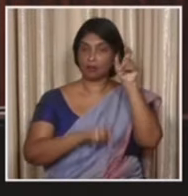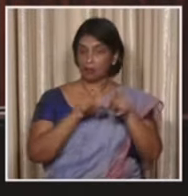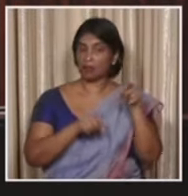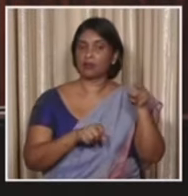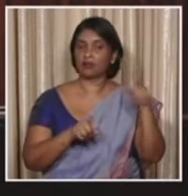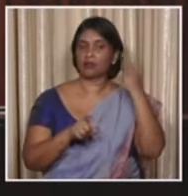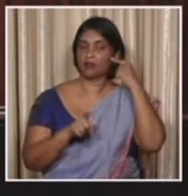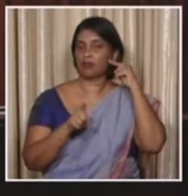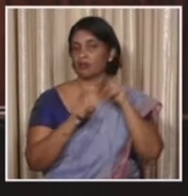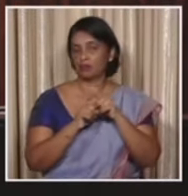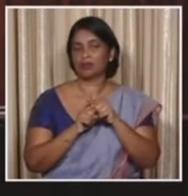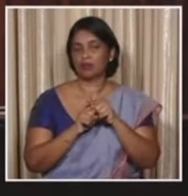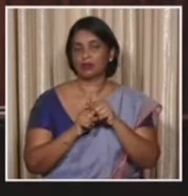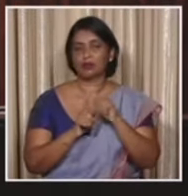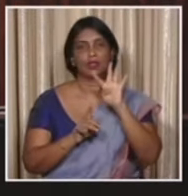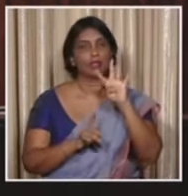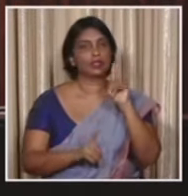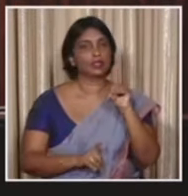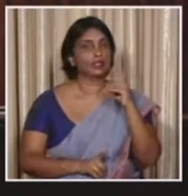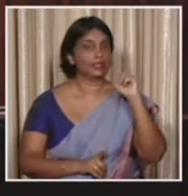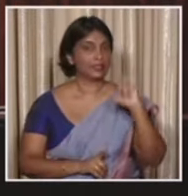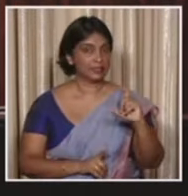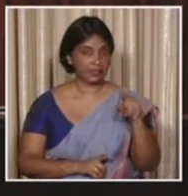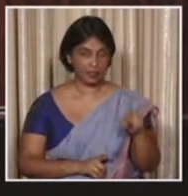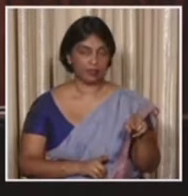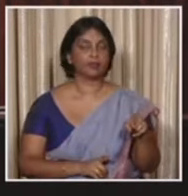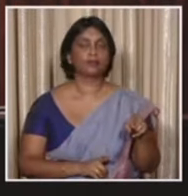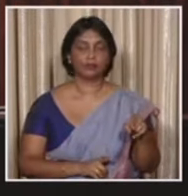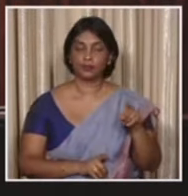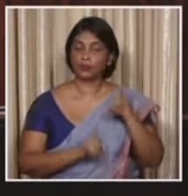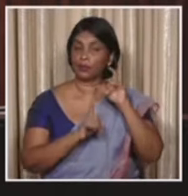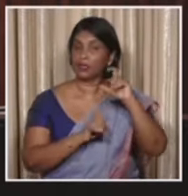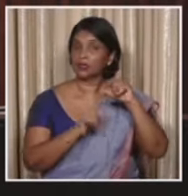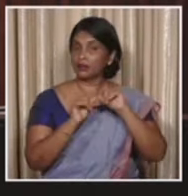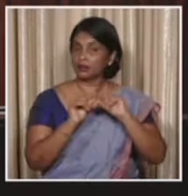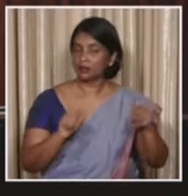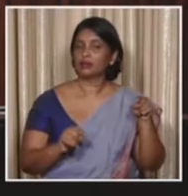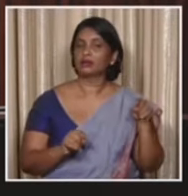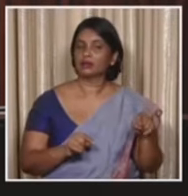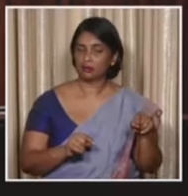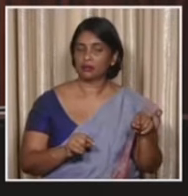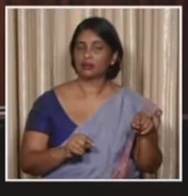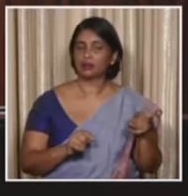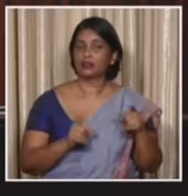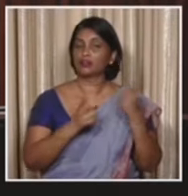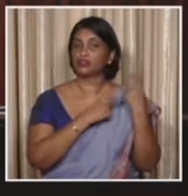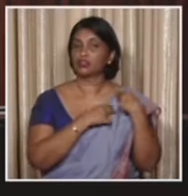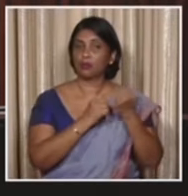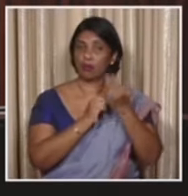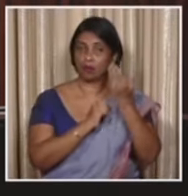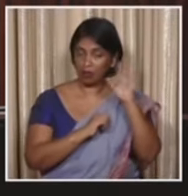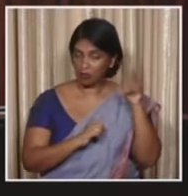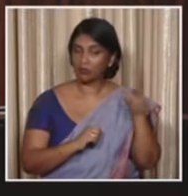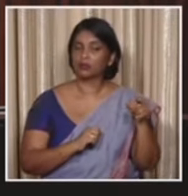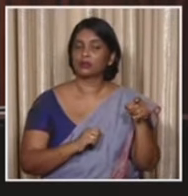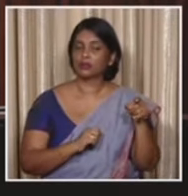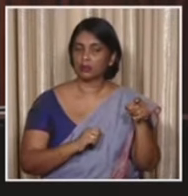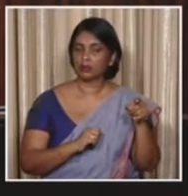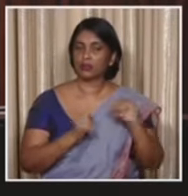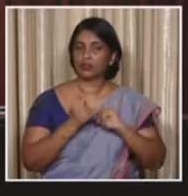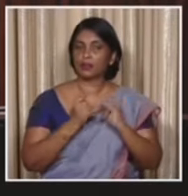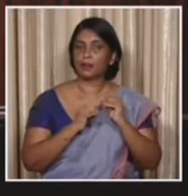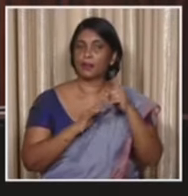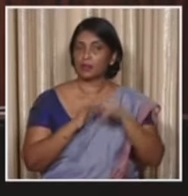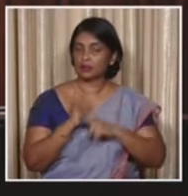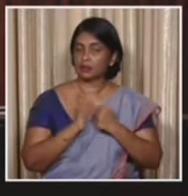ගැන වෙනම හැඳින්වීමක් තියෙනවා 41C වගන්ති යටතේ. ඒ C වගන්ති යටතේ ඒ උදවේක තනතුර හිස් කරනවා නම් අපේ සුසිල්